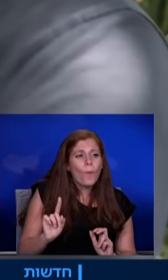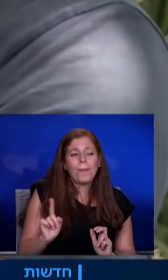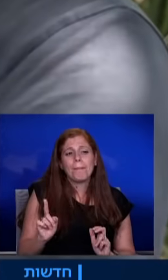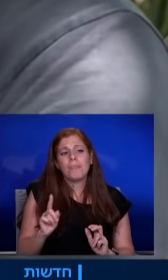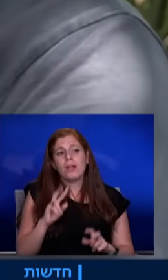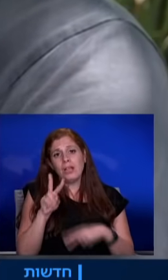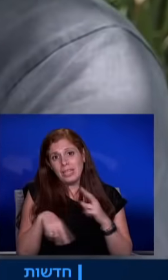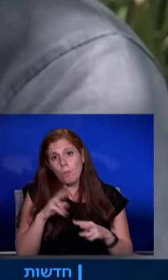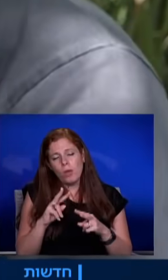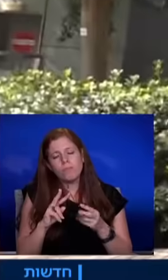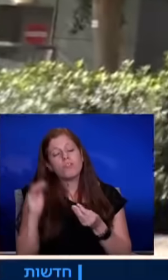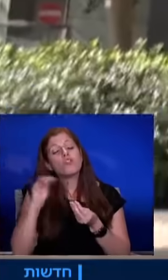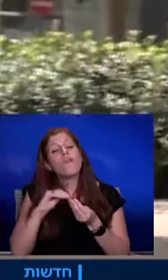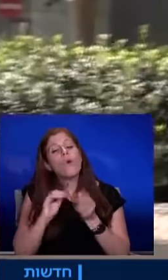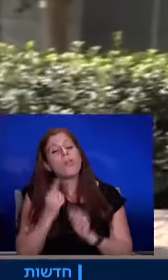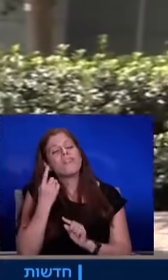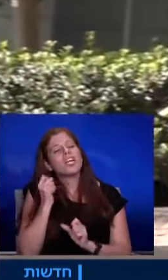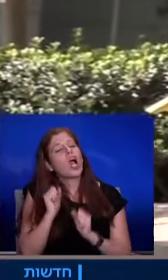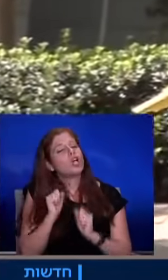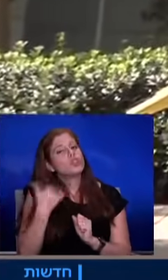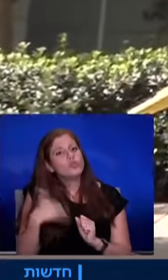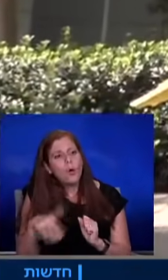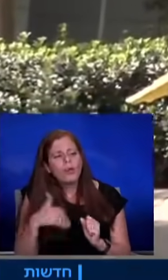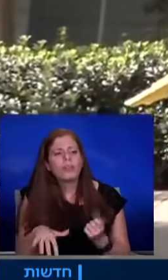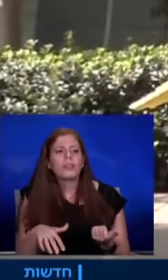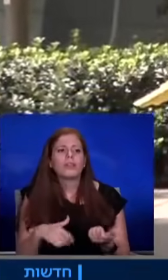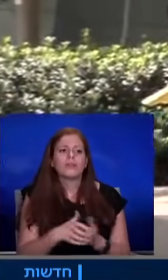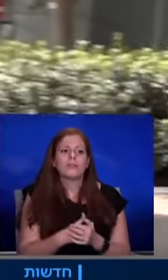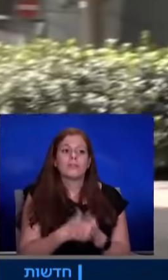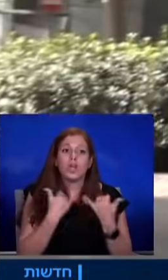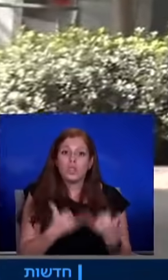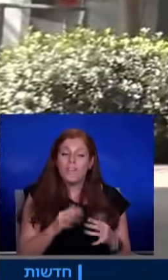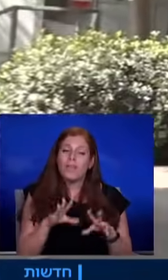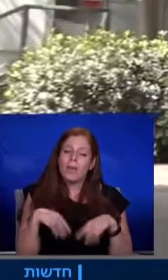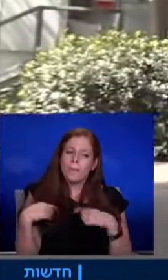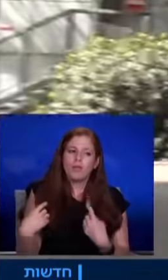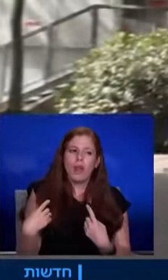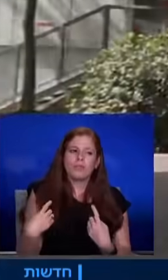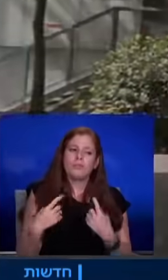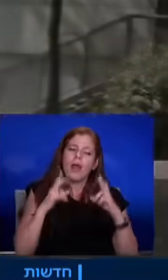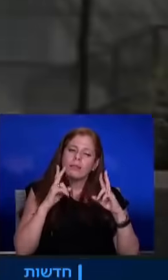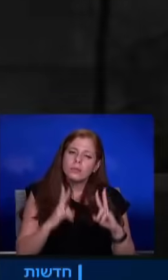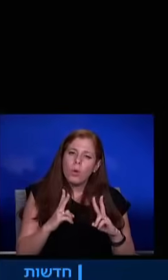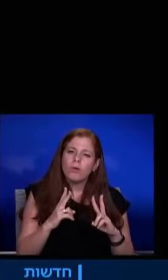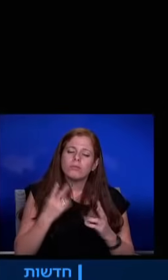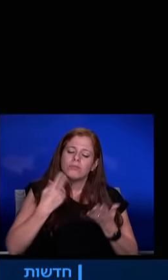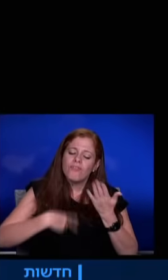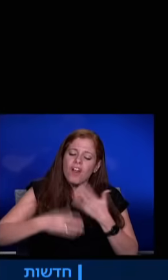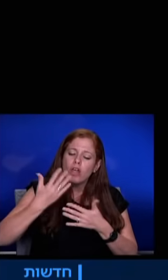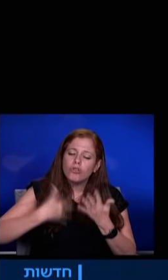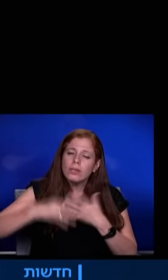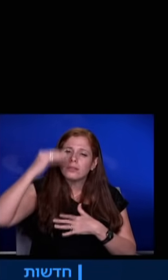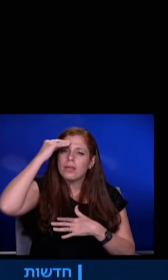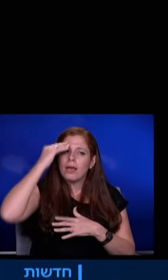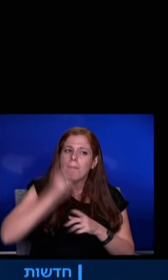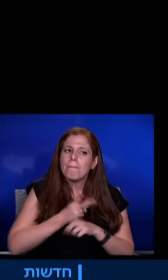לטיפולים יש תופעות לוואי מאוד קשות. עכשיו היא מרשה לעצמה לעצור לרגע ולשחזר את שעבר